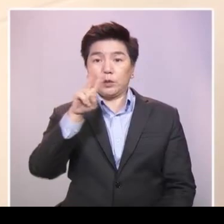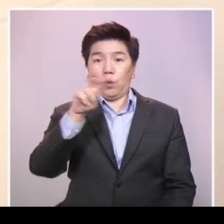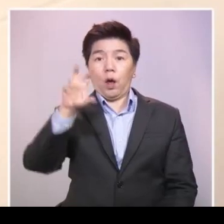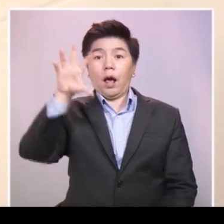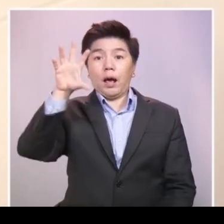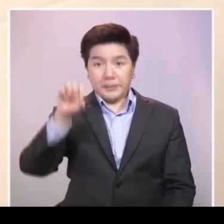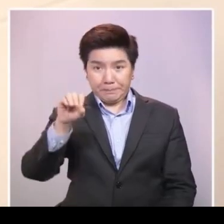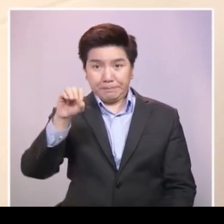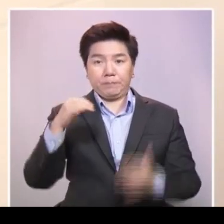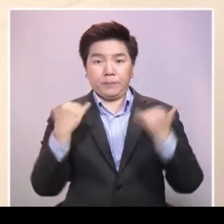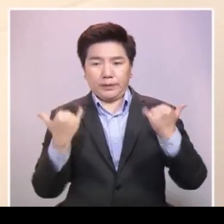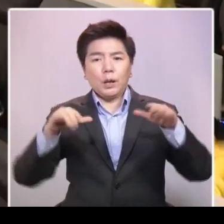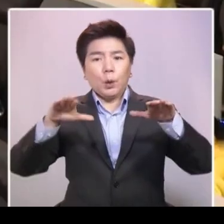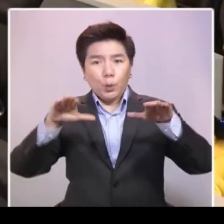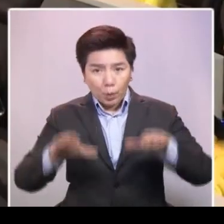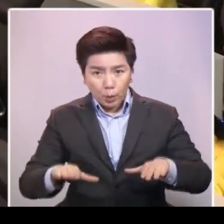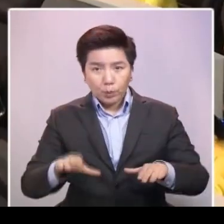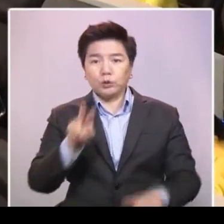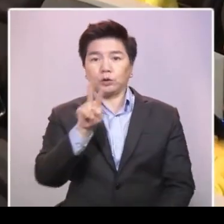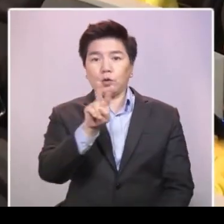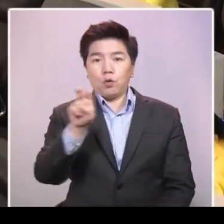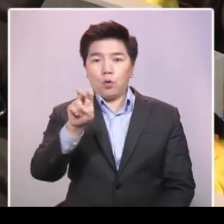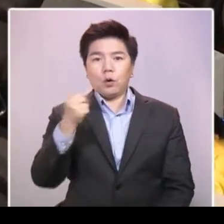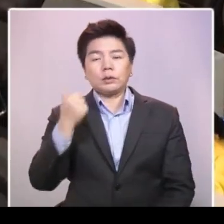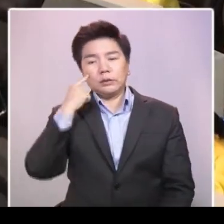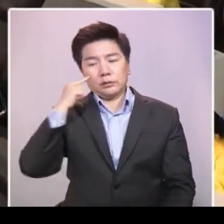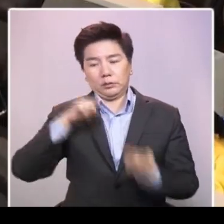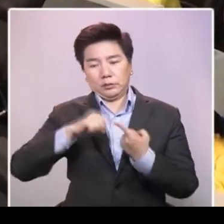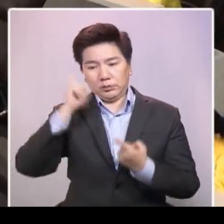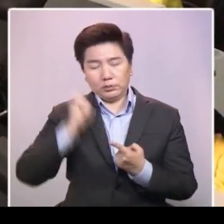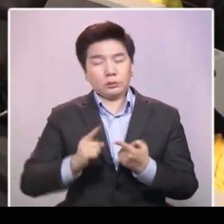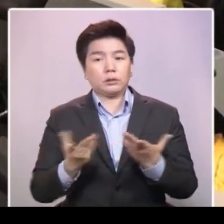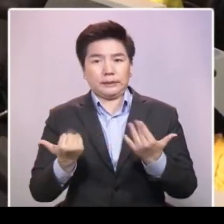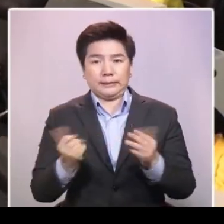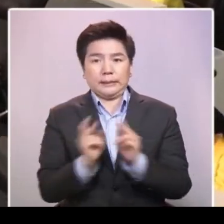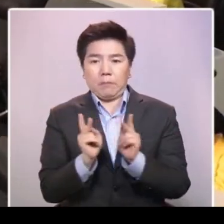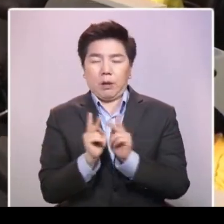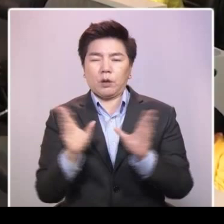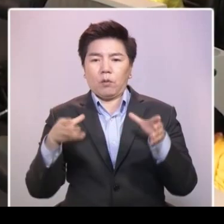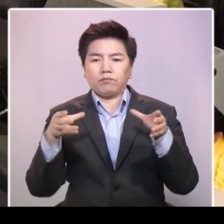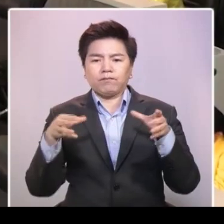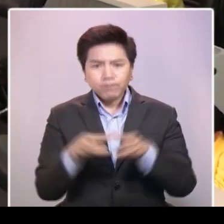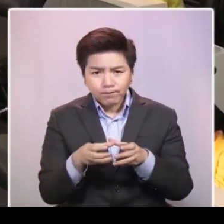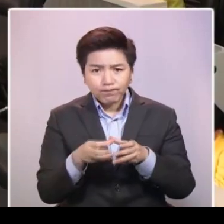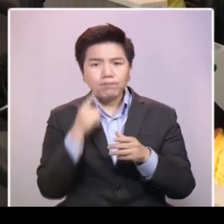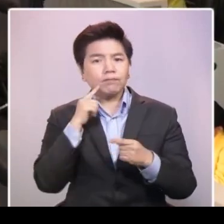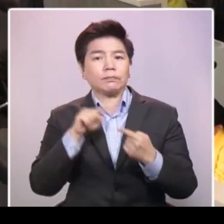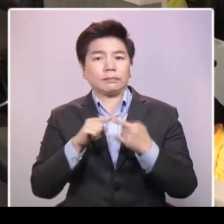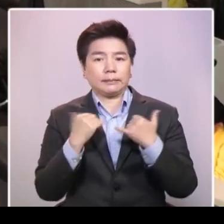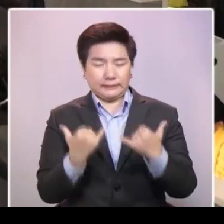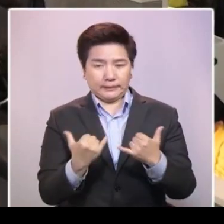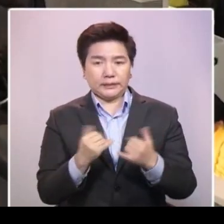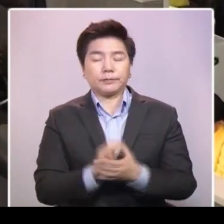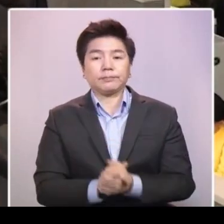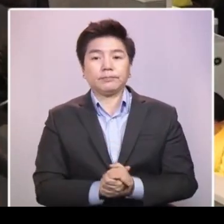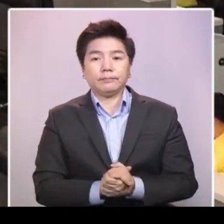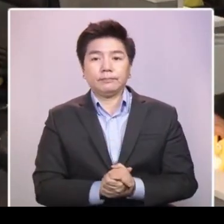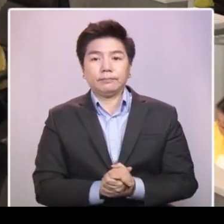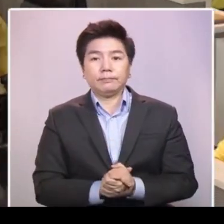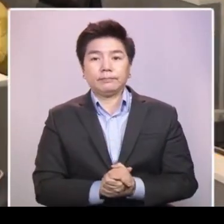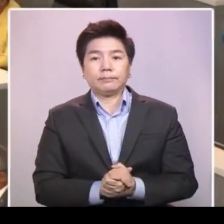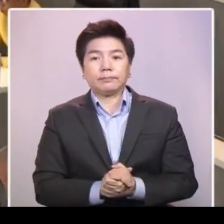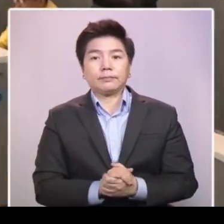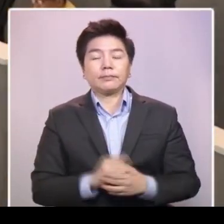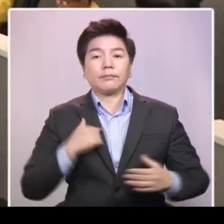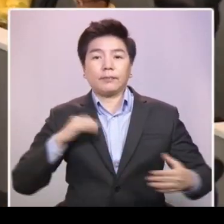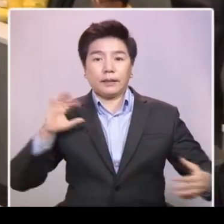250คนนะคะตอนนี้เหลือ 200คนแล้วก็จำนวนกรรมาธิการก็น่าจะลดลงด้วยค่ะขณะเดียวกันค่ะ